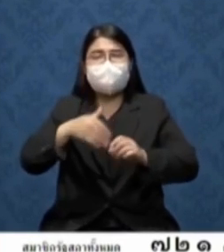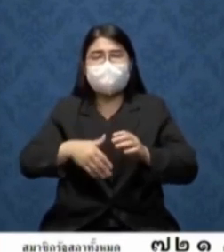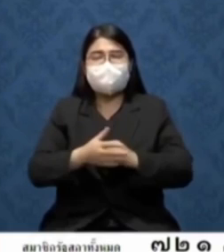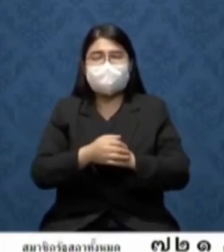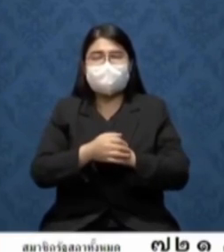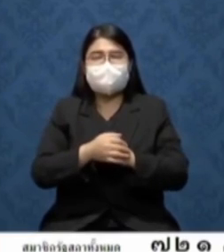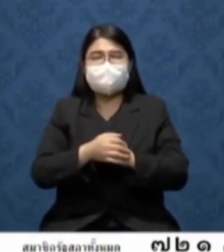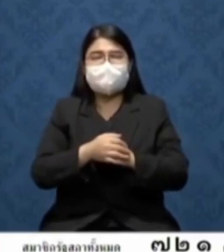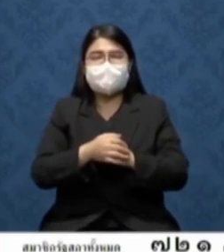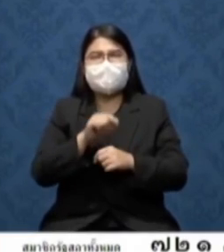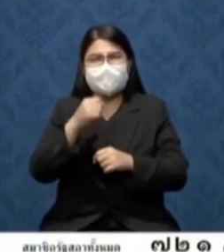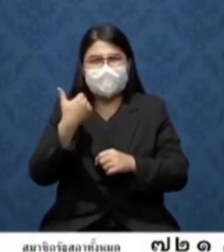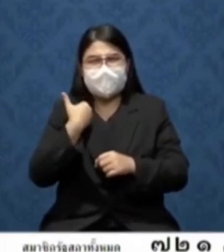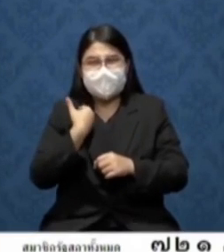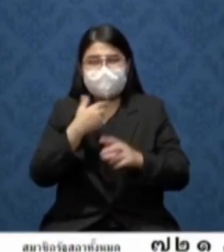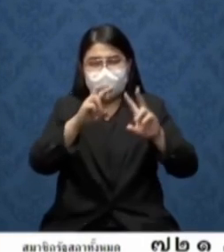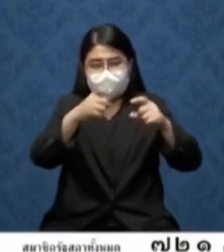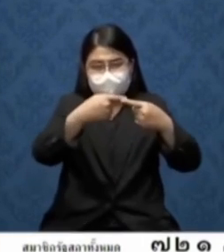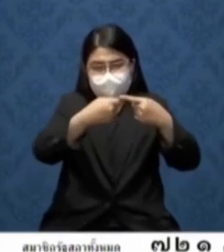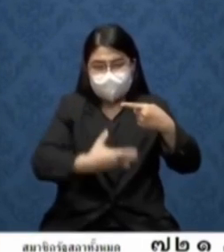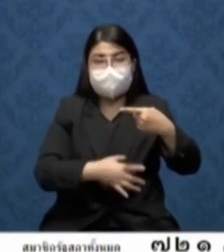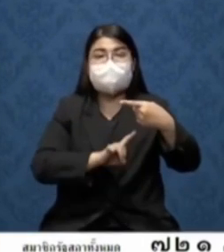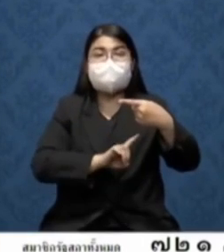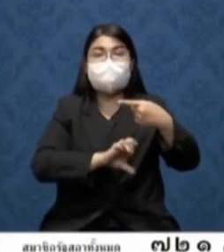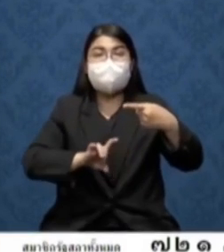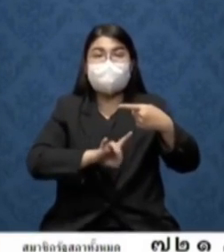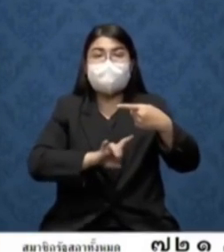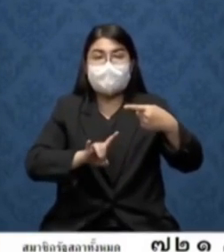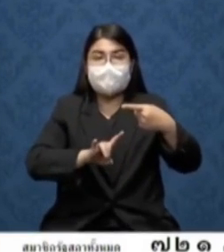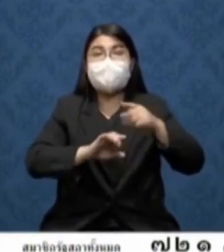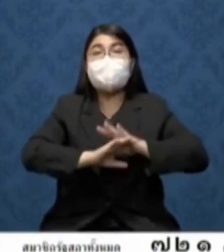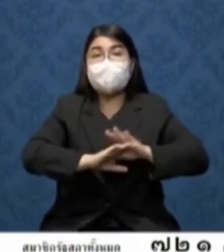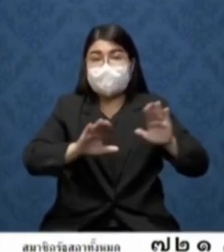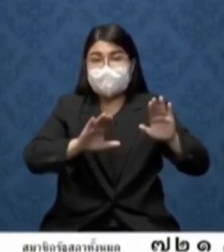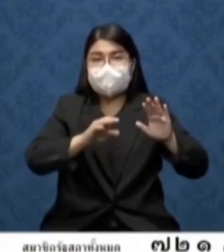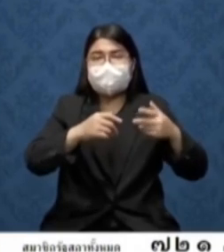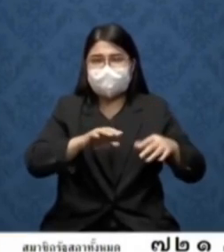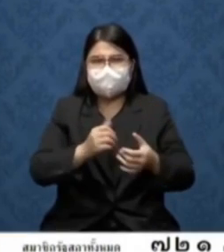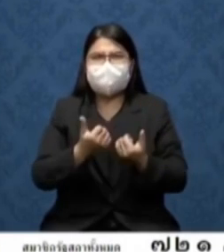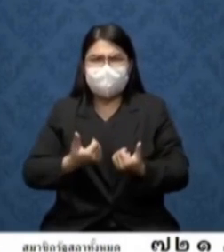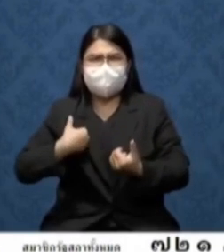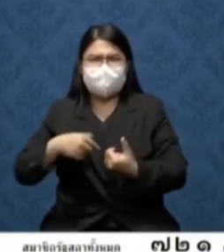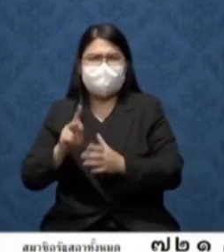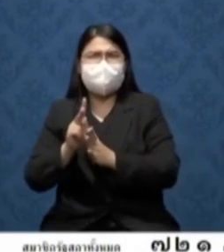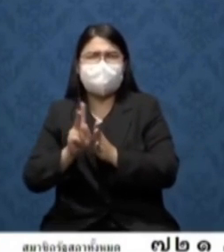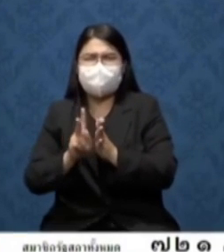า100เรื่องถูกยกเลิกไปนี่คือการกิโยตินกฎหมายเพื่อท้องถิ่นครั้งใหญ่ของประเทศญี่